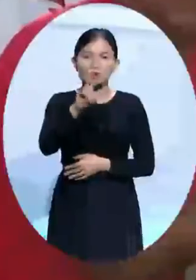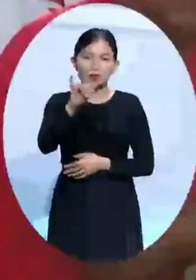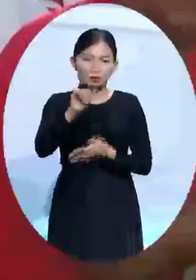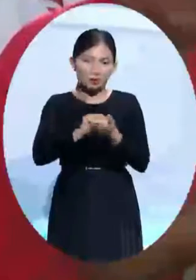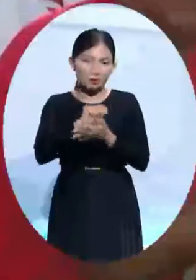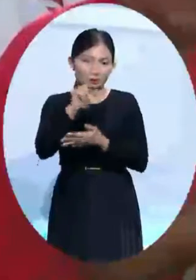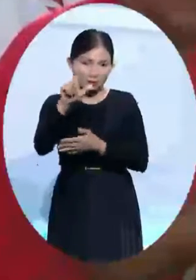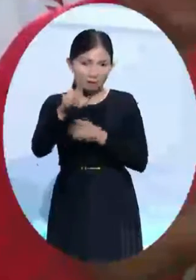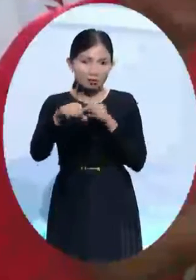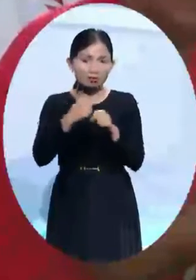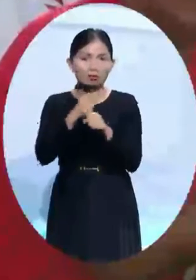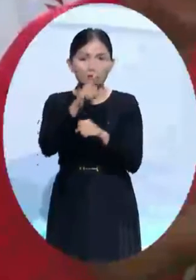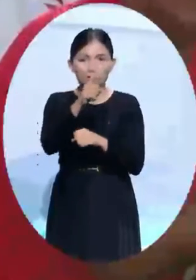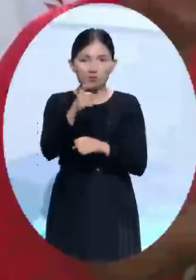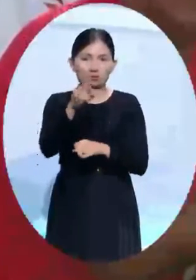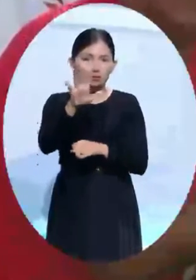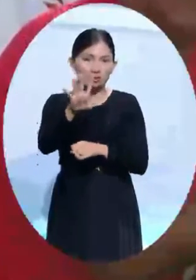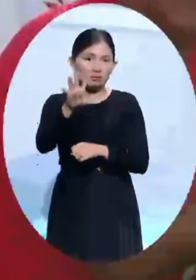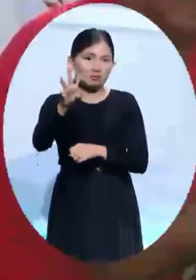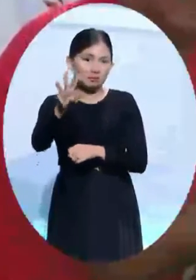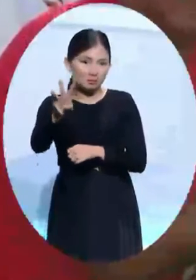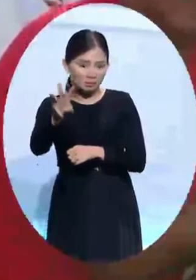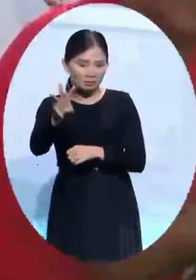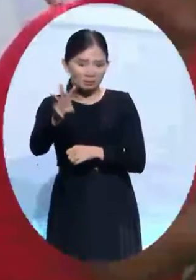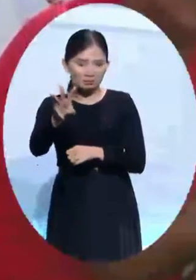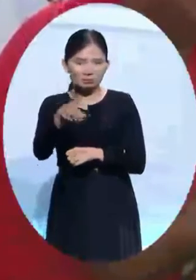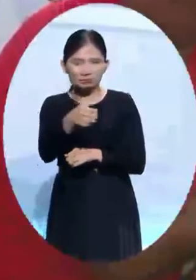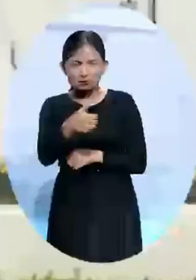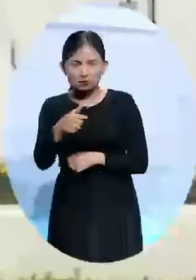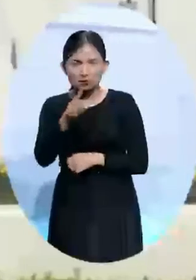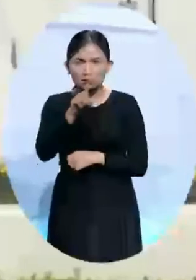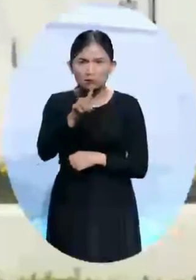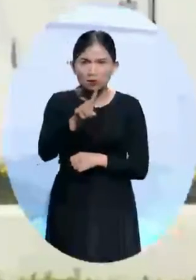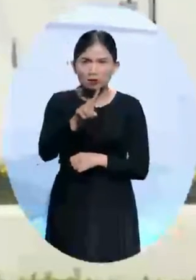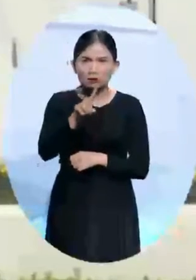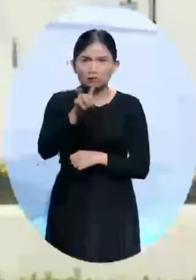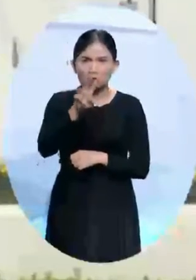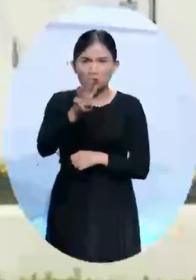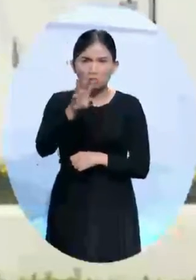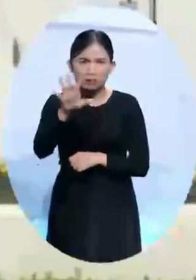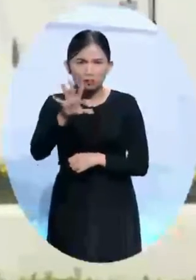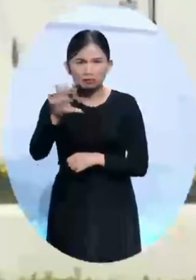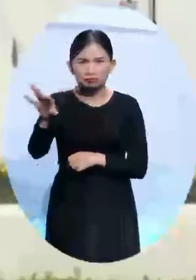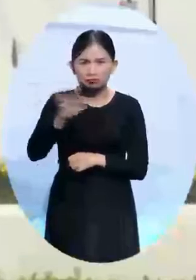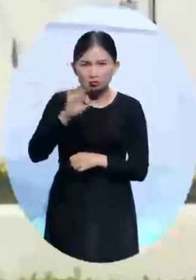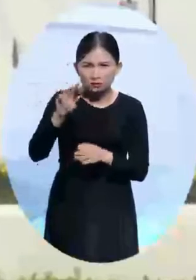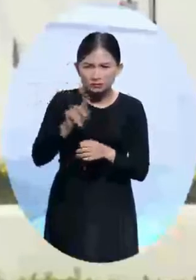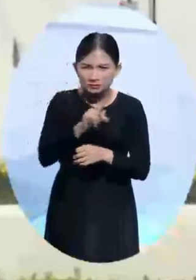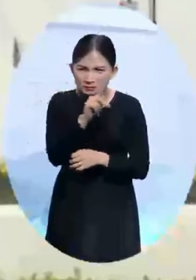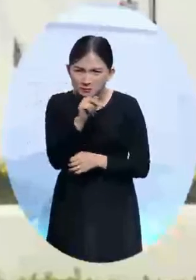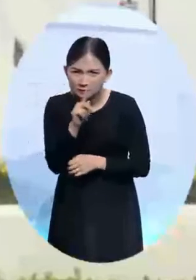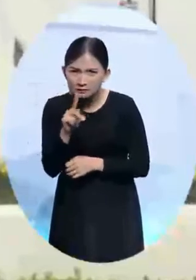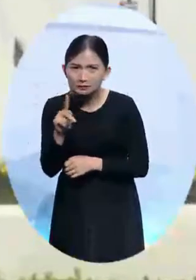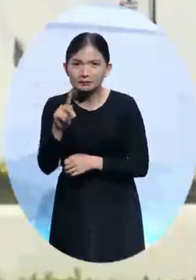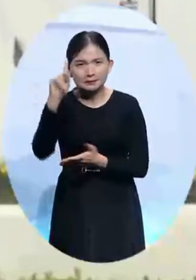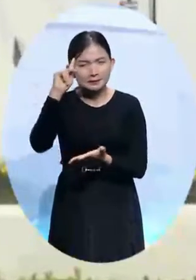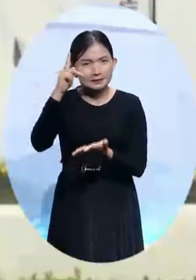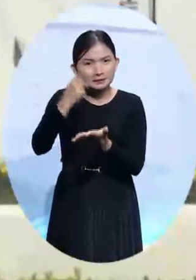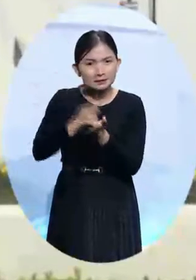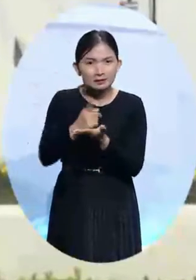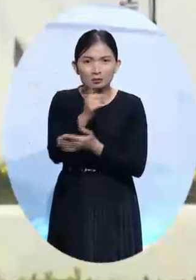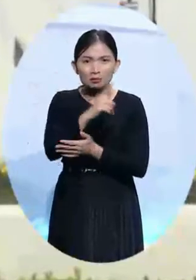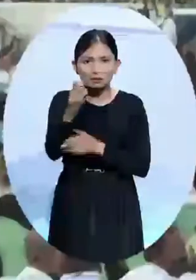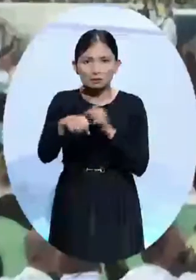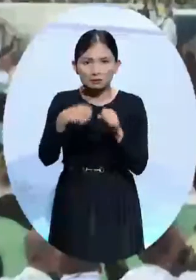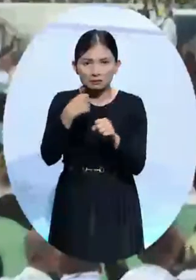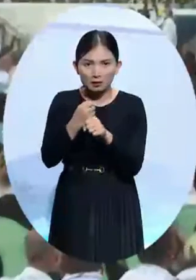1953, 135 chiến sĩ được lựa chọn cẩn mật trong số hơn 1.000 thành viên của phong trào kỷ niệm 100 năm ngày sinh của José